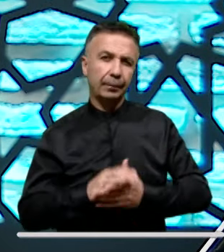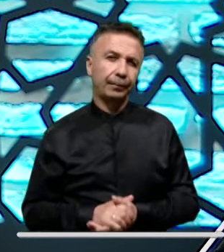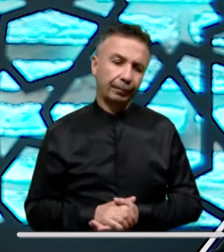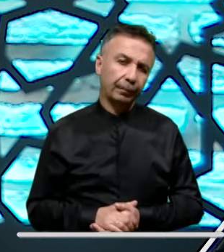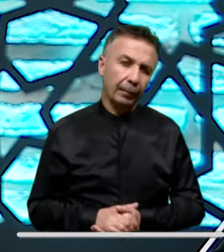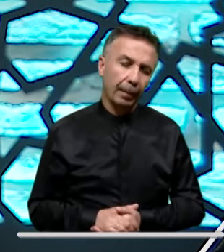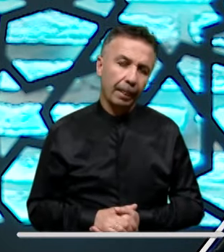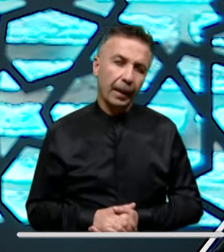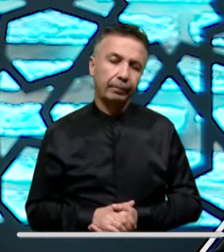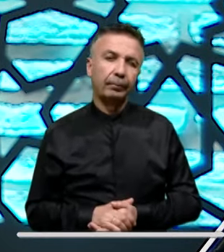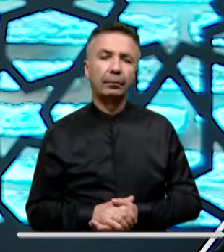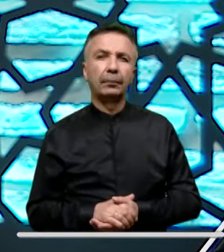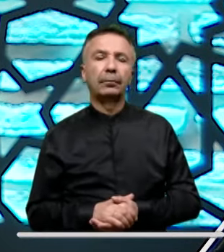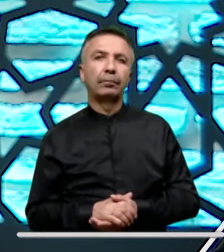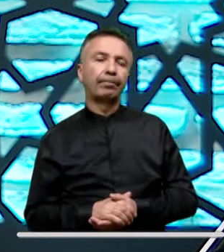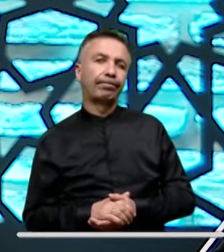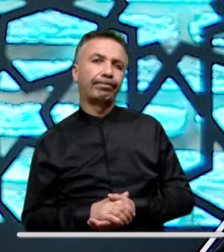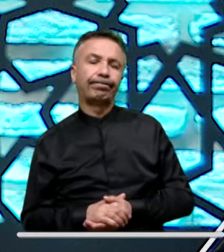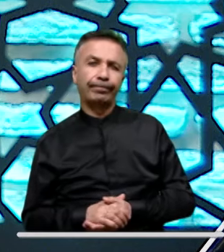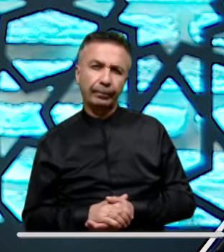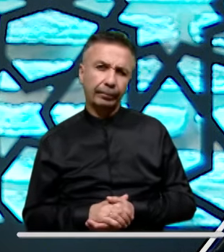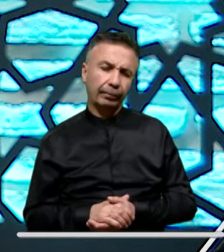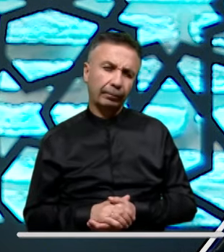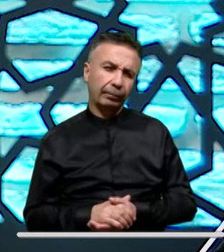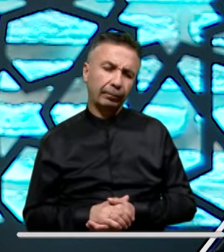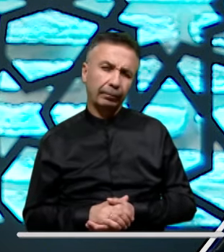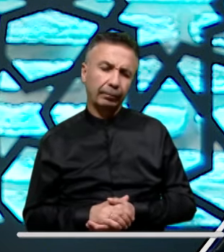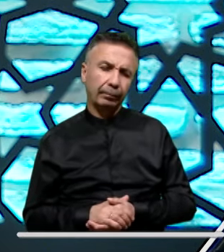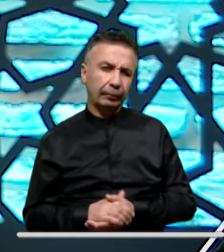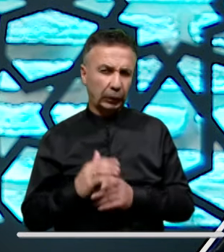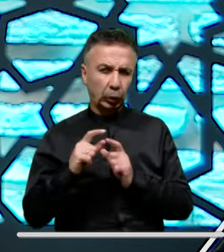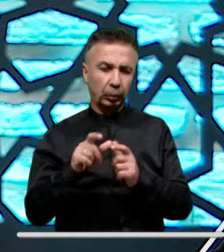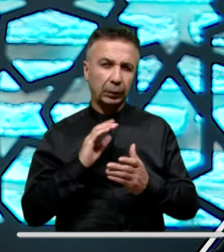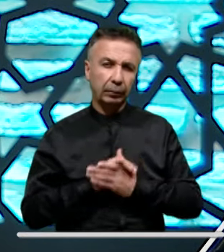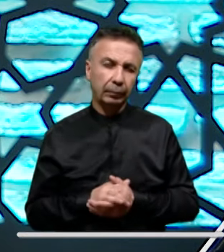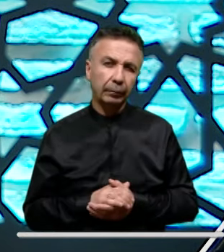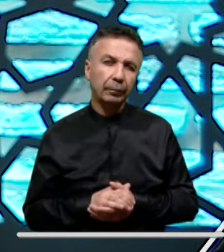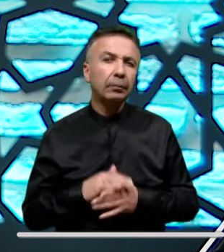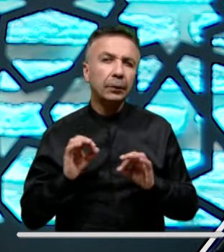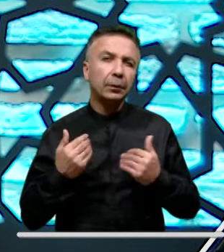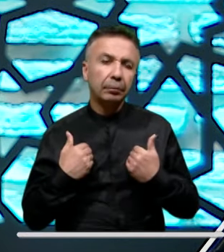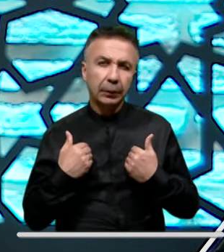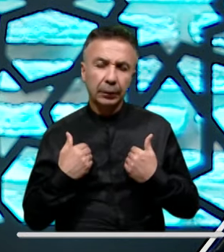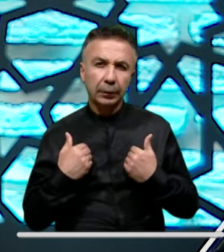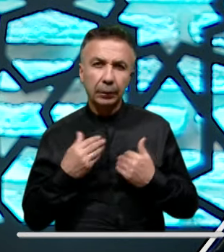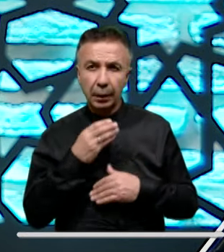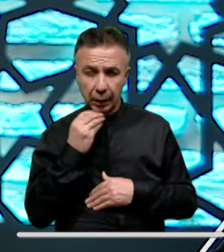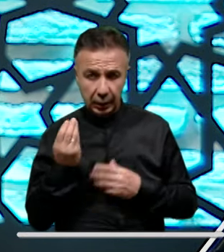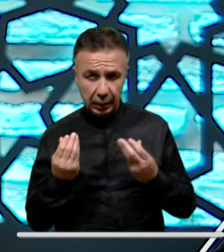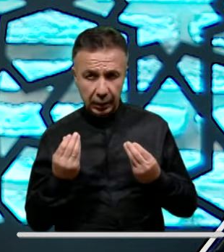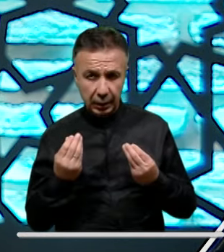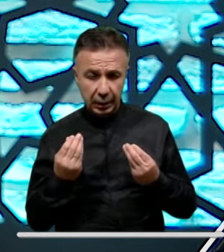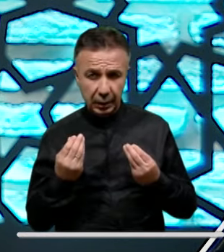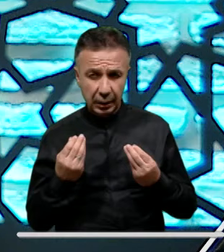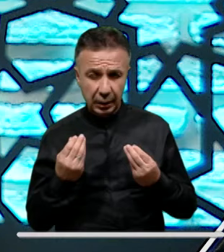ederiz. Allah razı olsun. Hayırlı akşamlar. Buyurun. Ben şunu sormak istiyorum. Şimdi ben gençlerle biraz